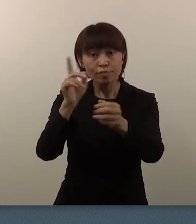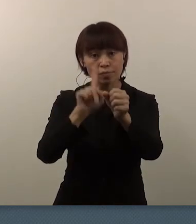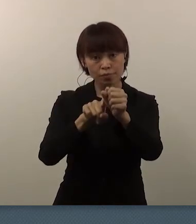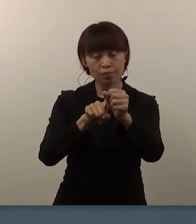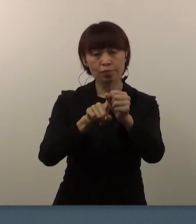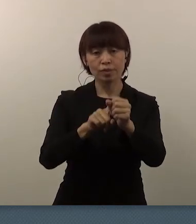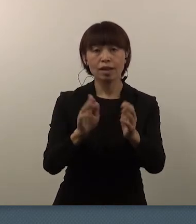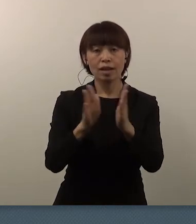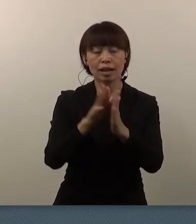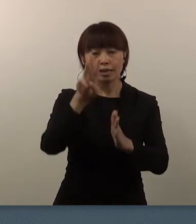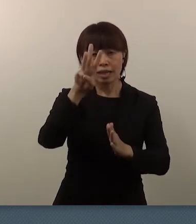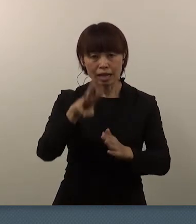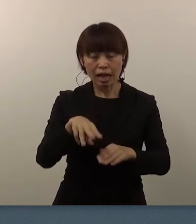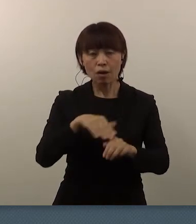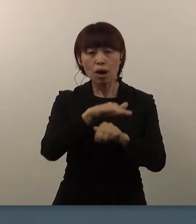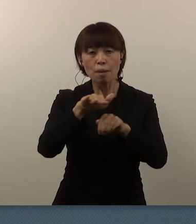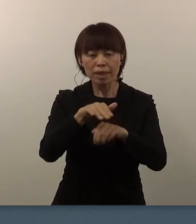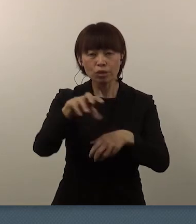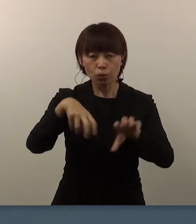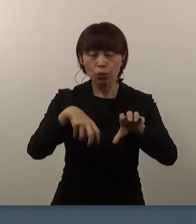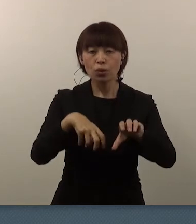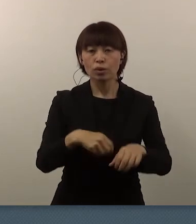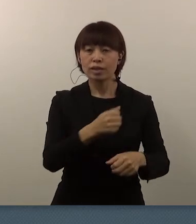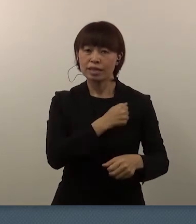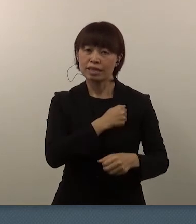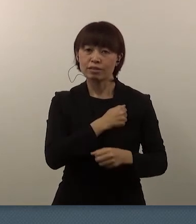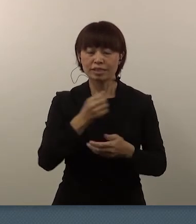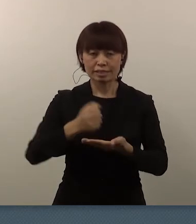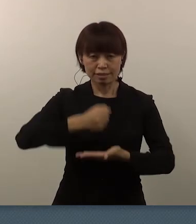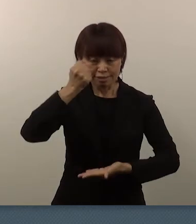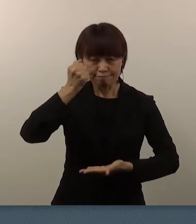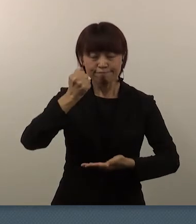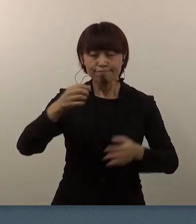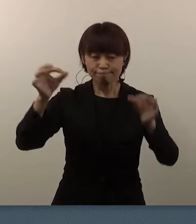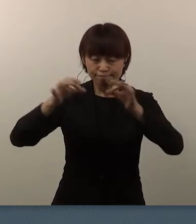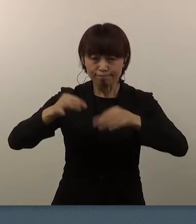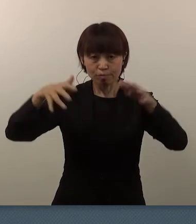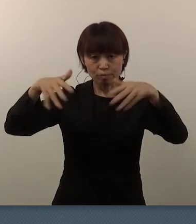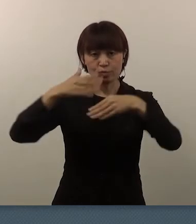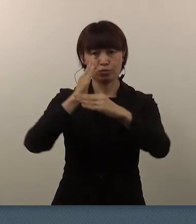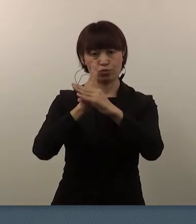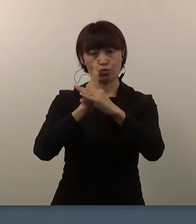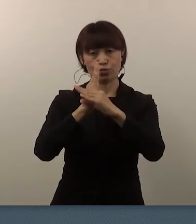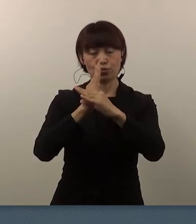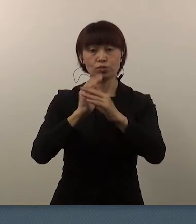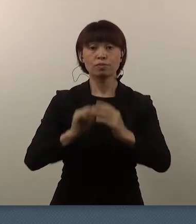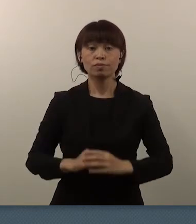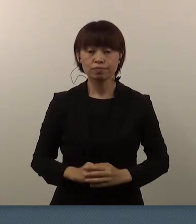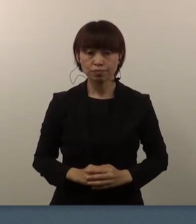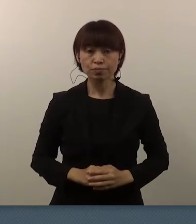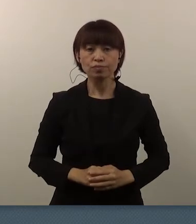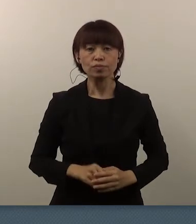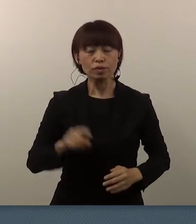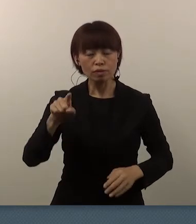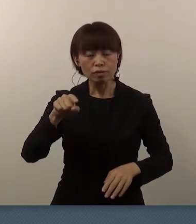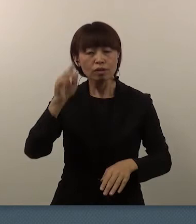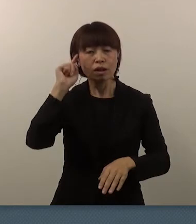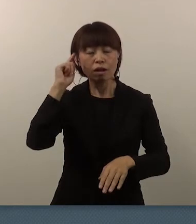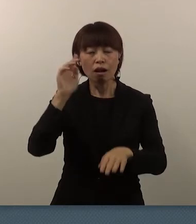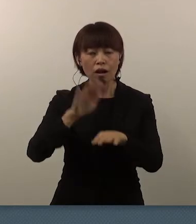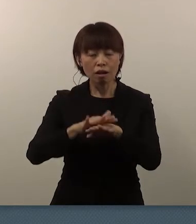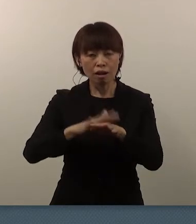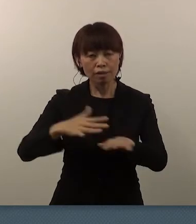川ペットの命金の寄付を募集しています。この度、本県の動物愛護の取り組みに共感